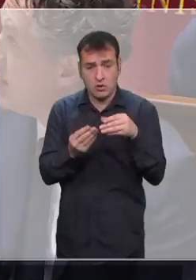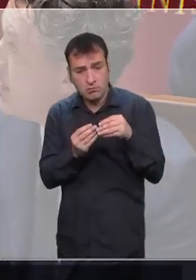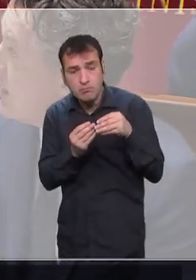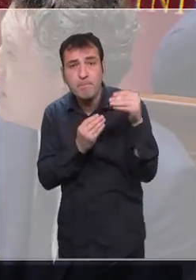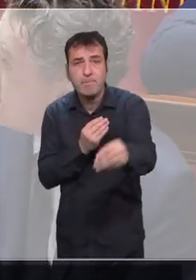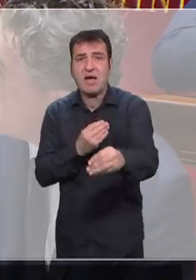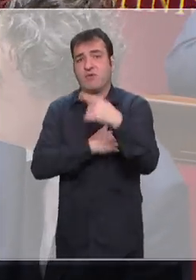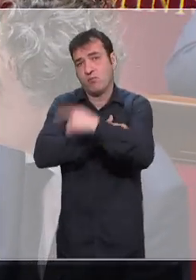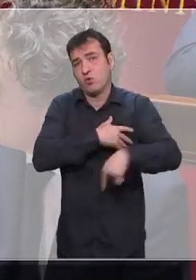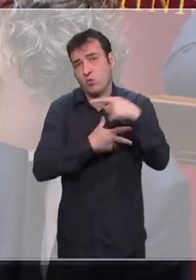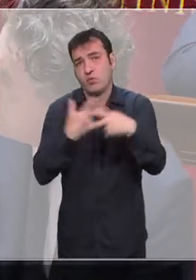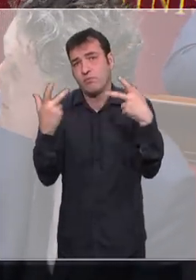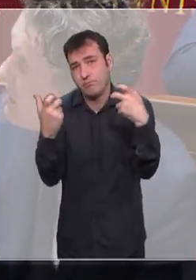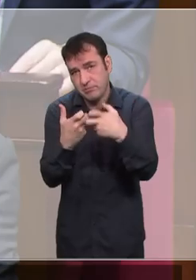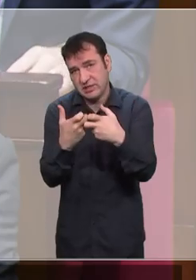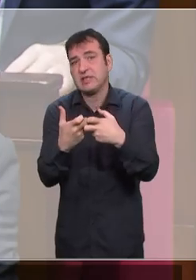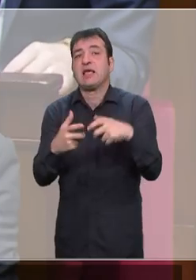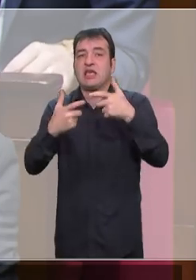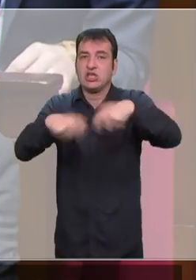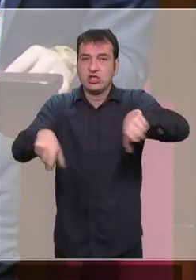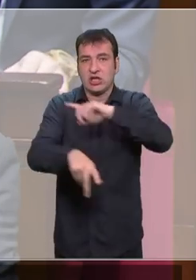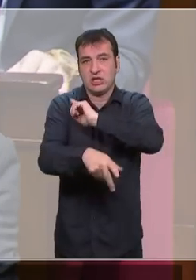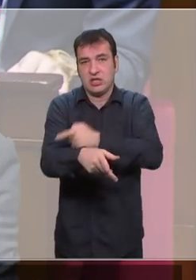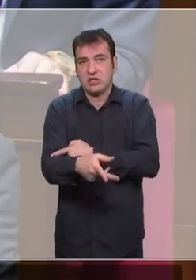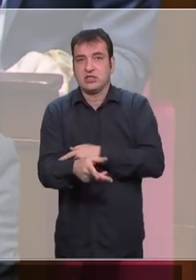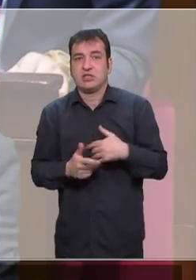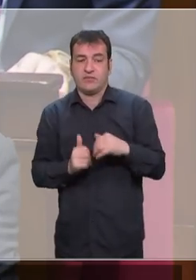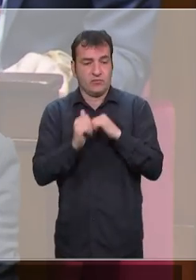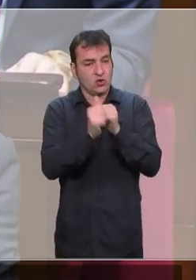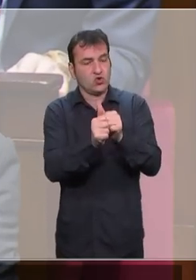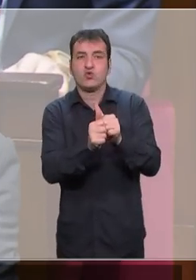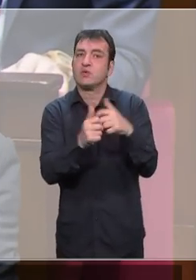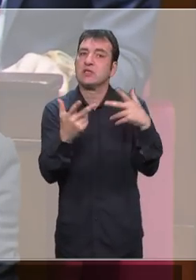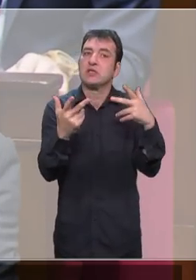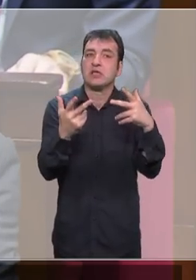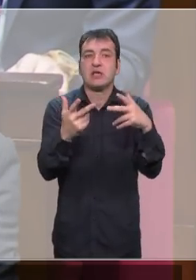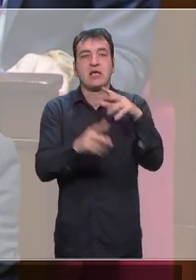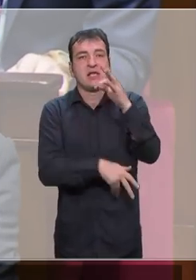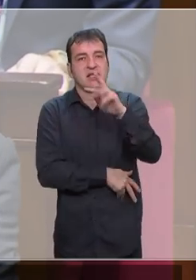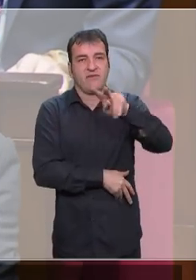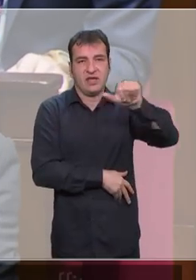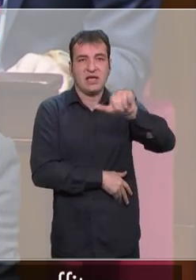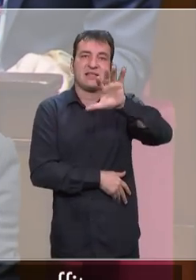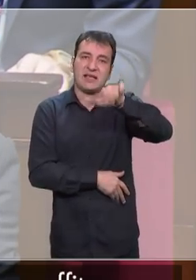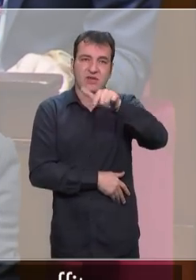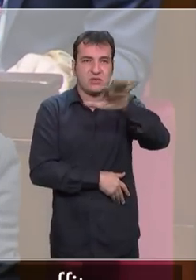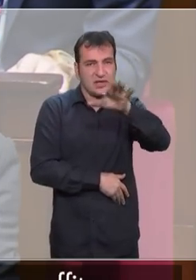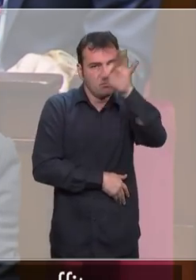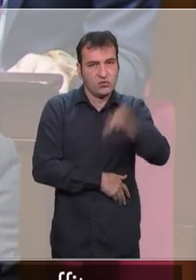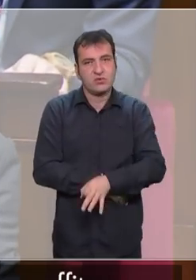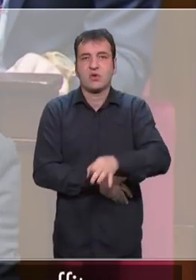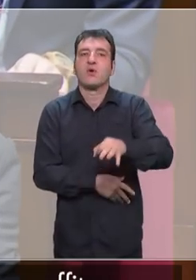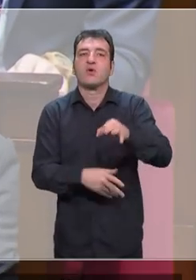du bouclier tarifaire et du chèque énergie, l'application d'un taux de TVA de 5,5% sur le gaz et